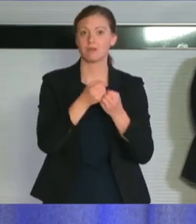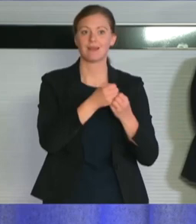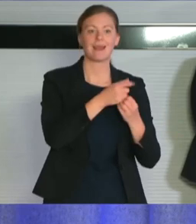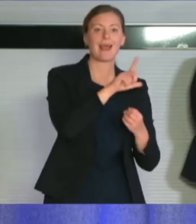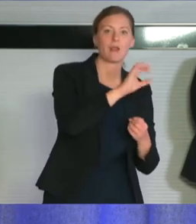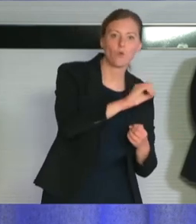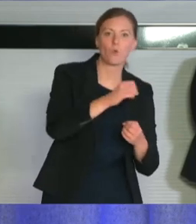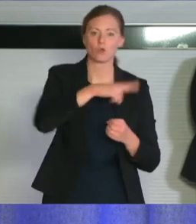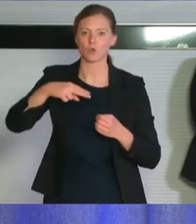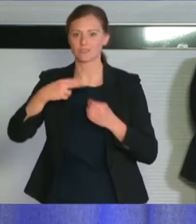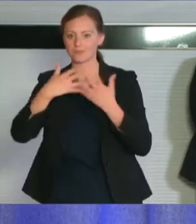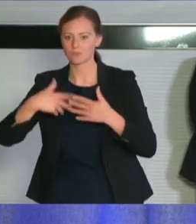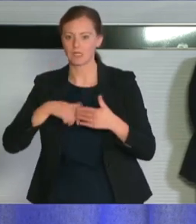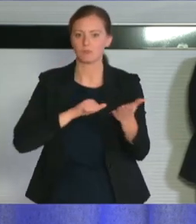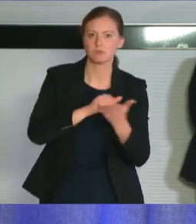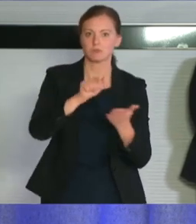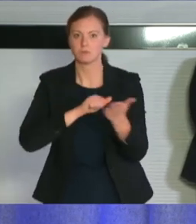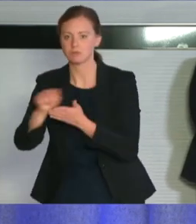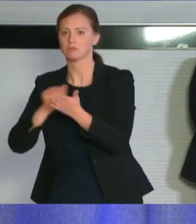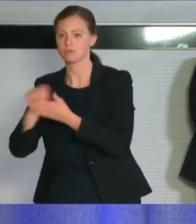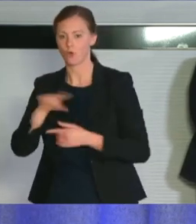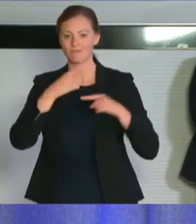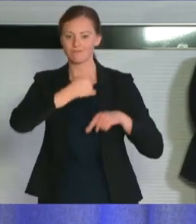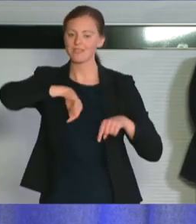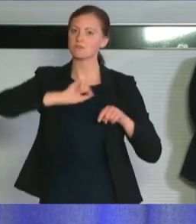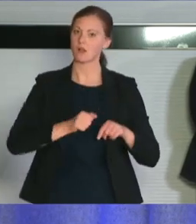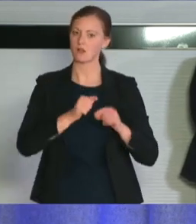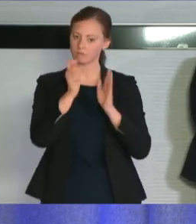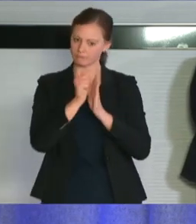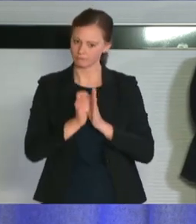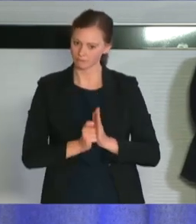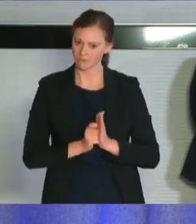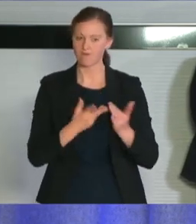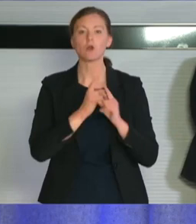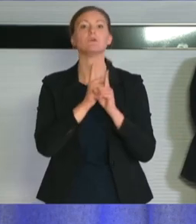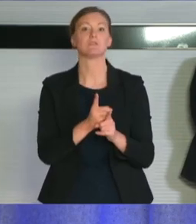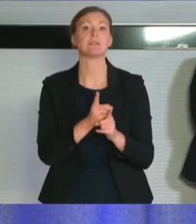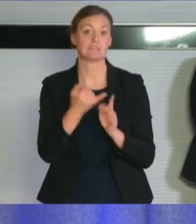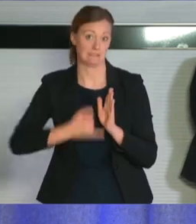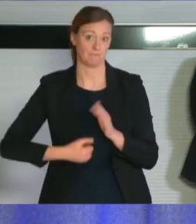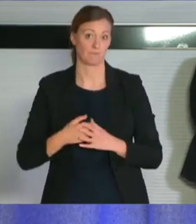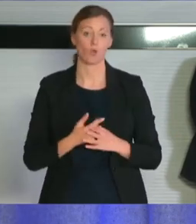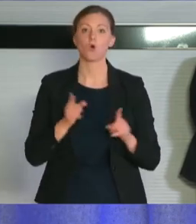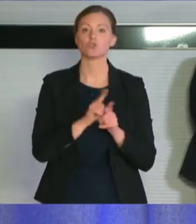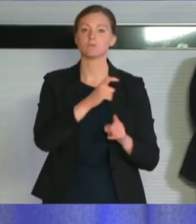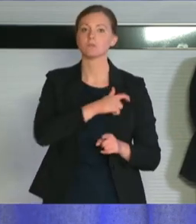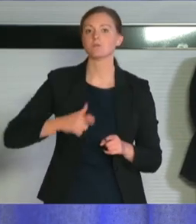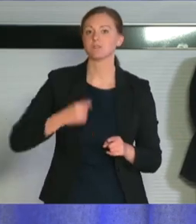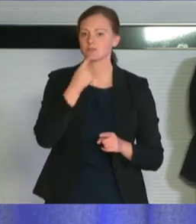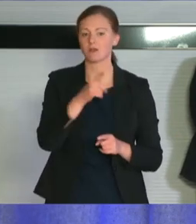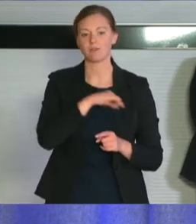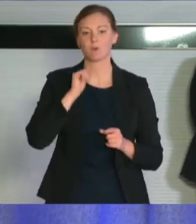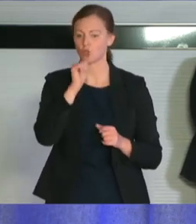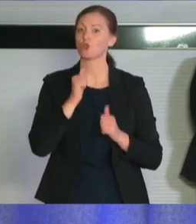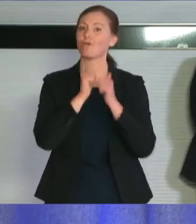Norsk Industri og en del andre for å loggføre hvilke konsekvenser dette faktisk har. Så statsministeren sa, så skal vi også leve etter dette, og